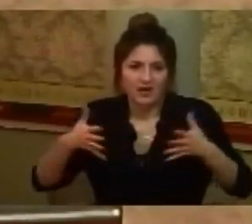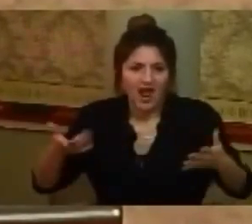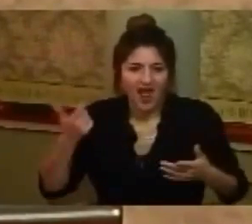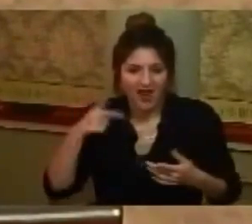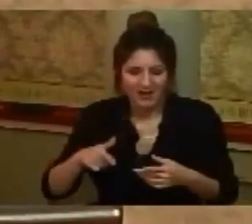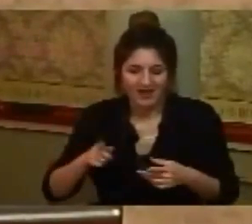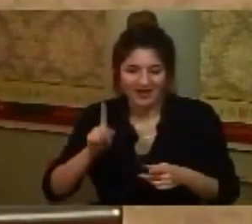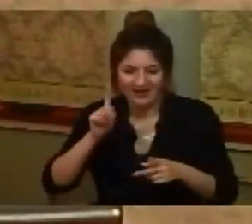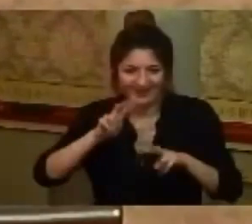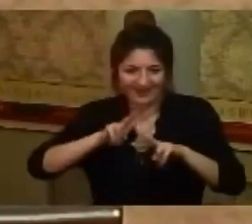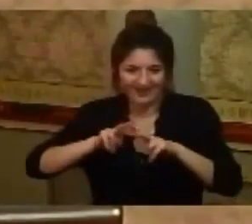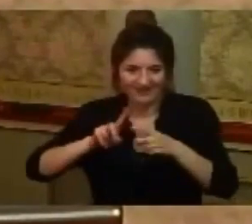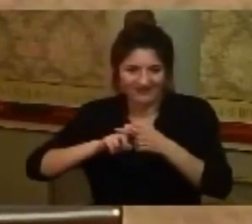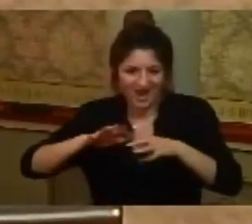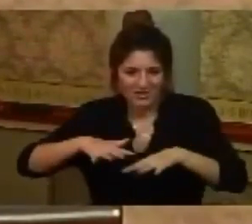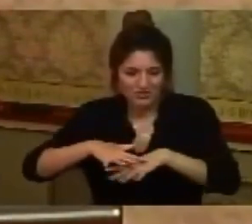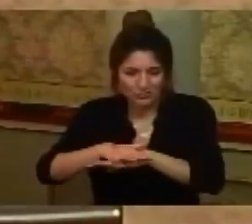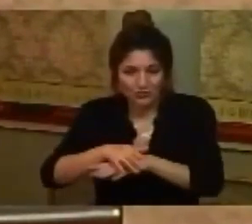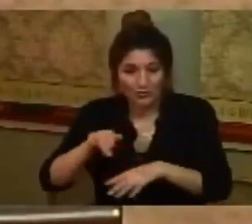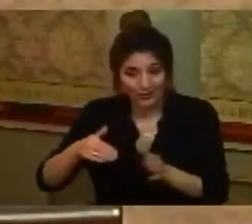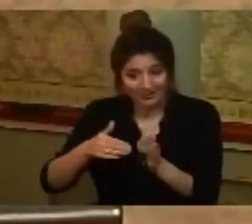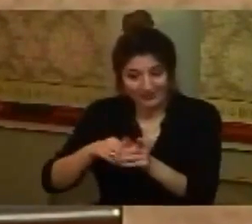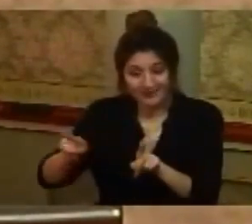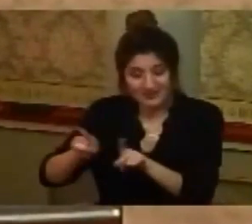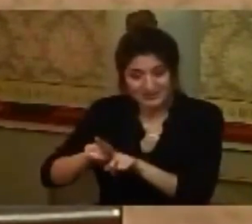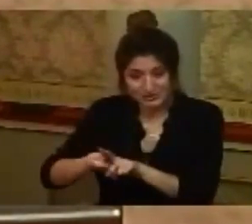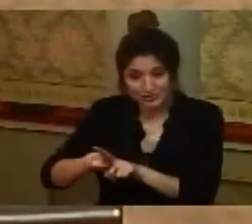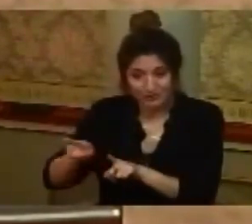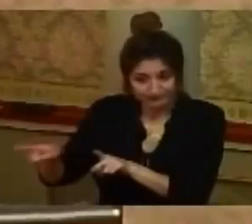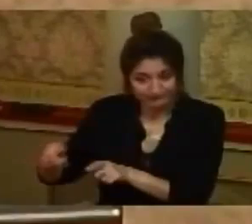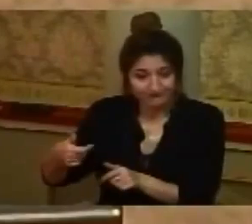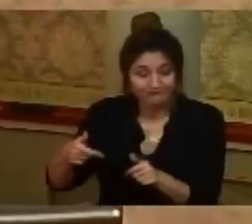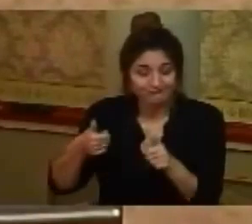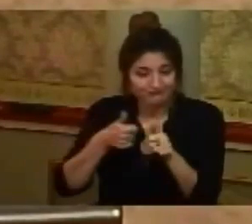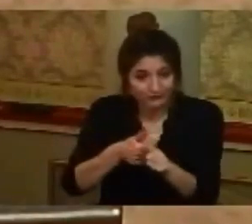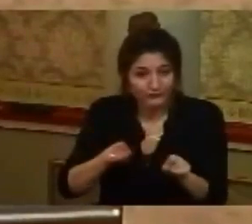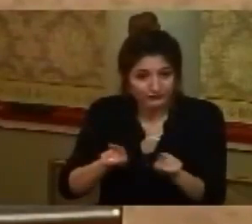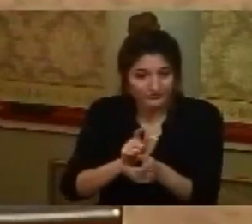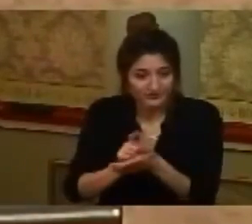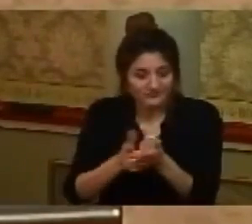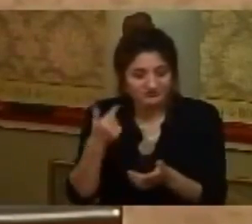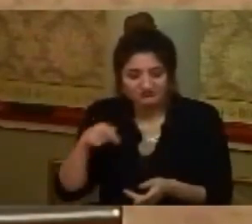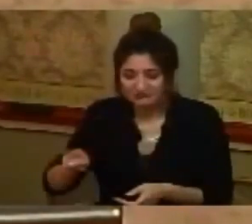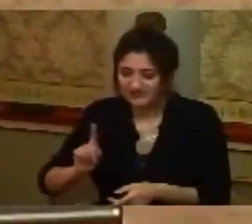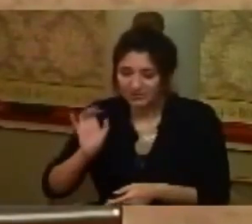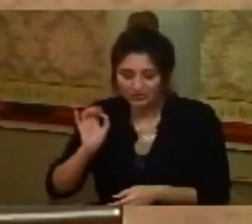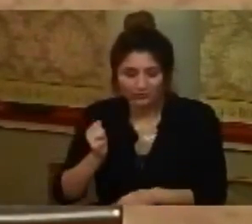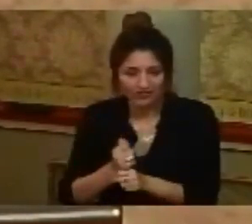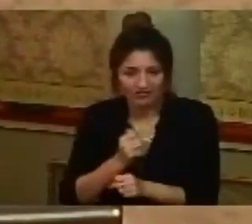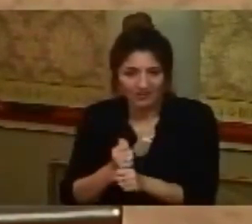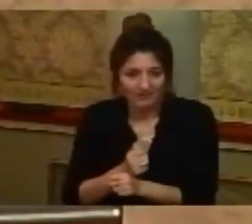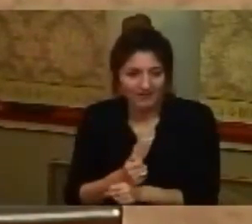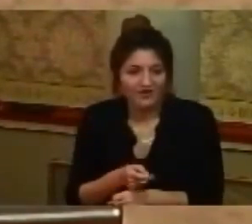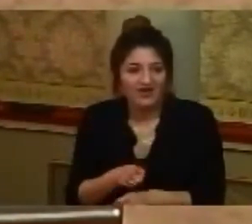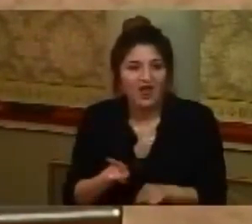trebala pratiti nije, ajmo reći, na zadovoljavajući način građena u skladu